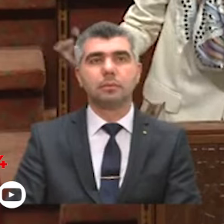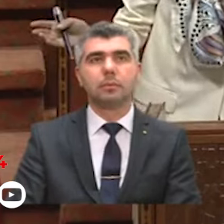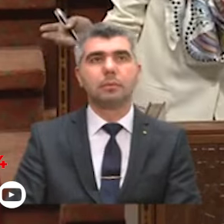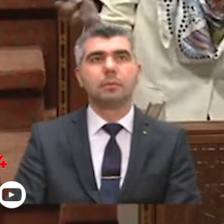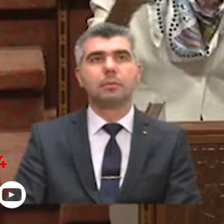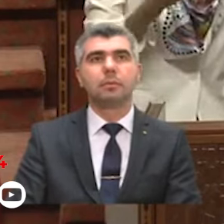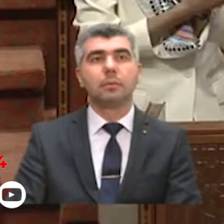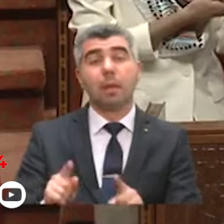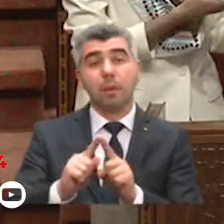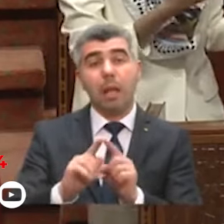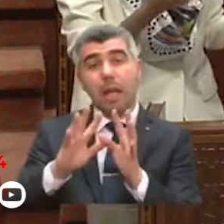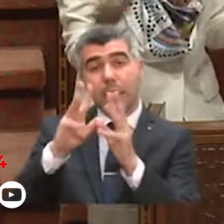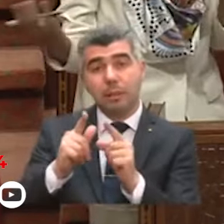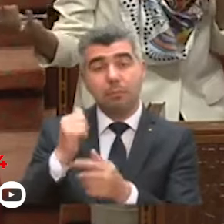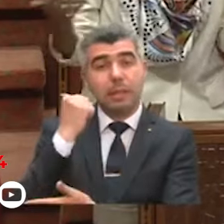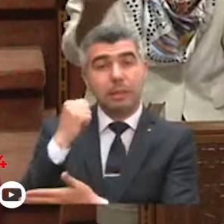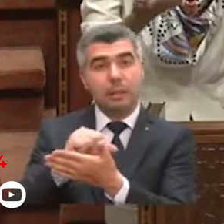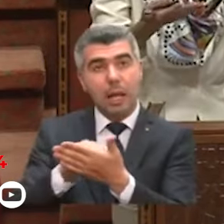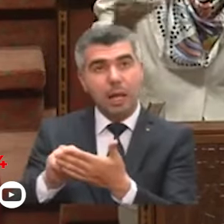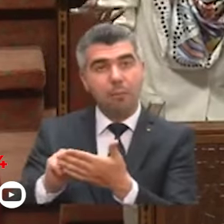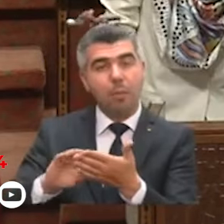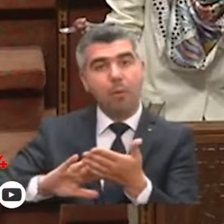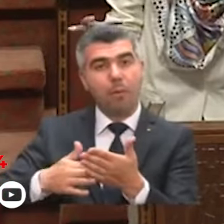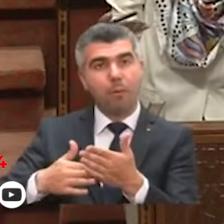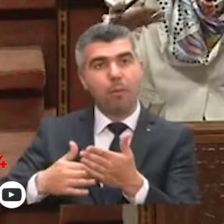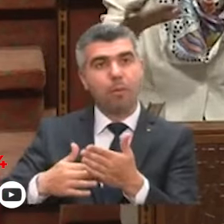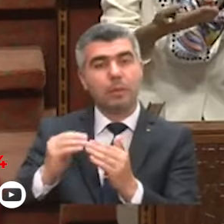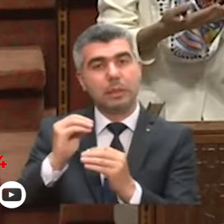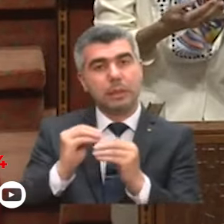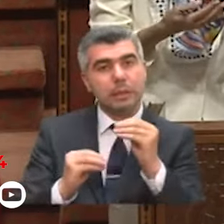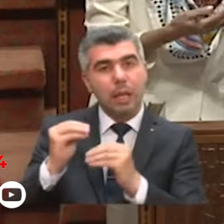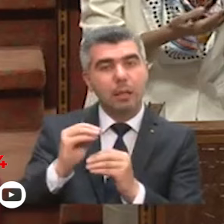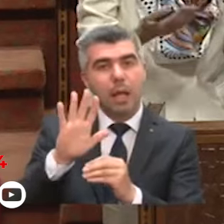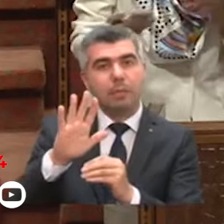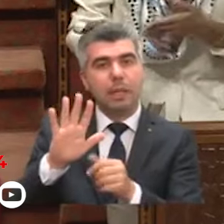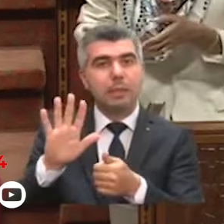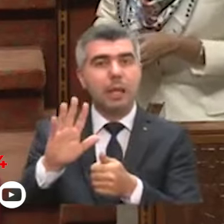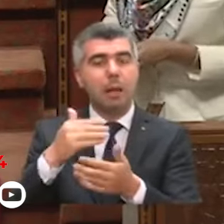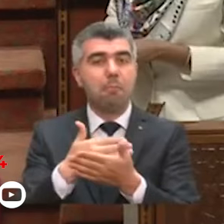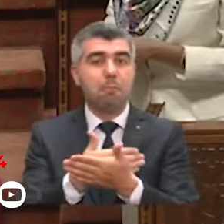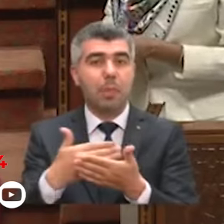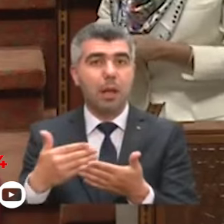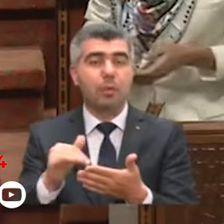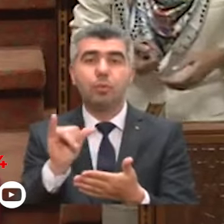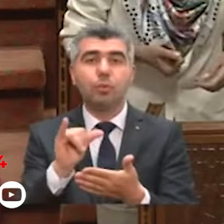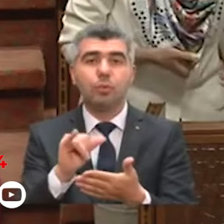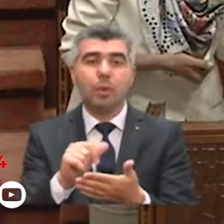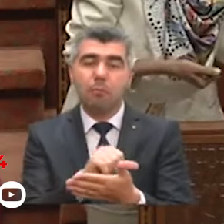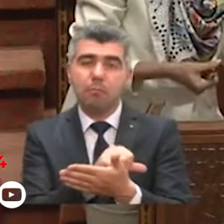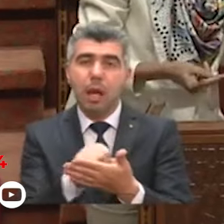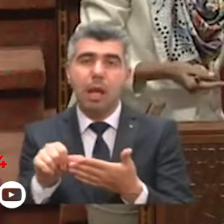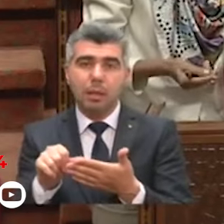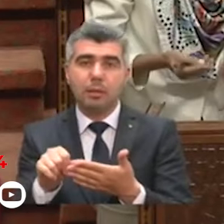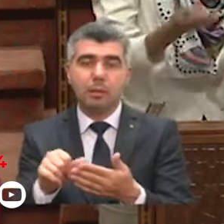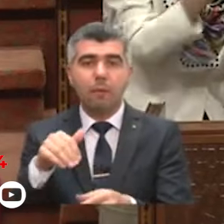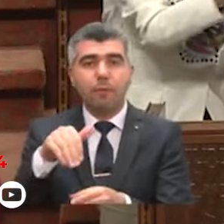ثانيا اللي احتسبنا غير الضرائب اللي قلتي كاين ارتفعوا بخمسة ستة المليار، وباش غادي نخلصوا المقاصه اللي طلعت ب 16